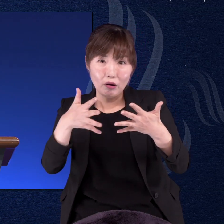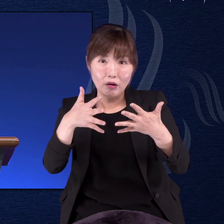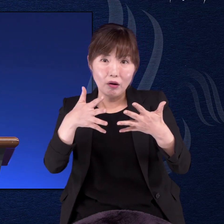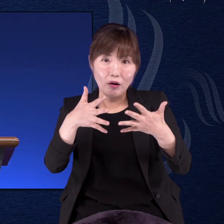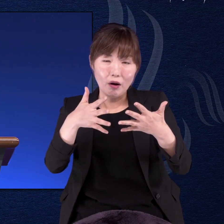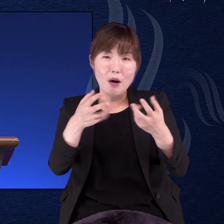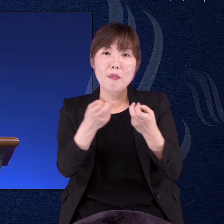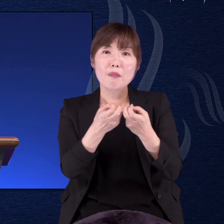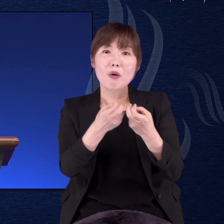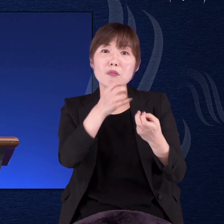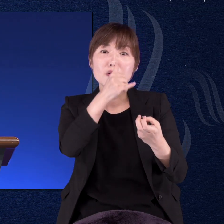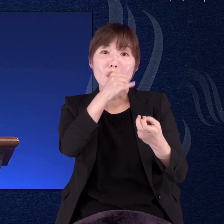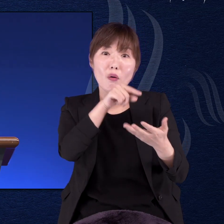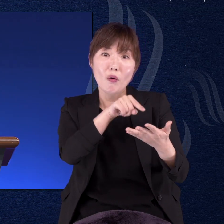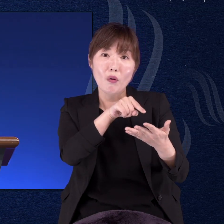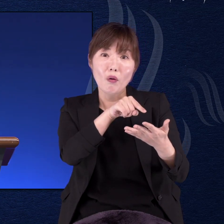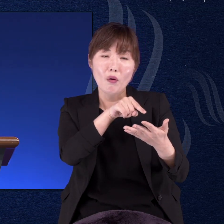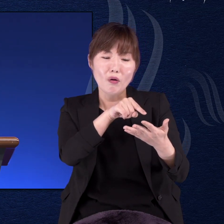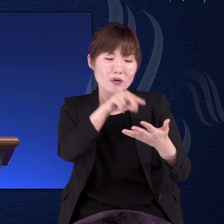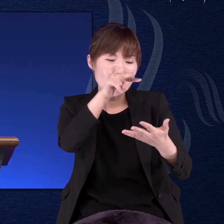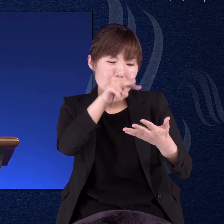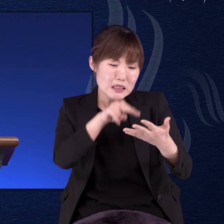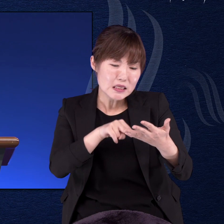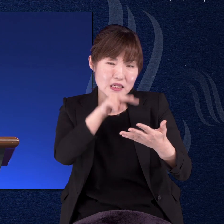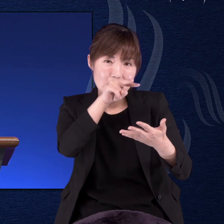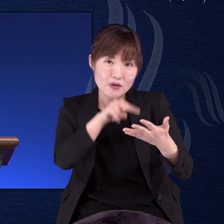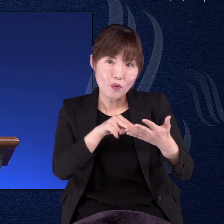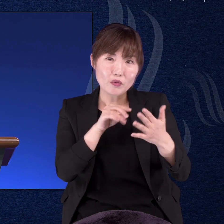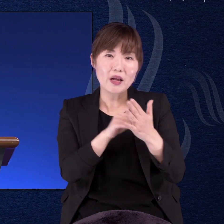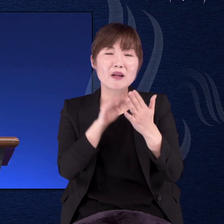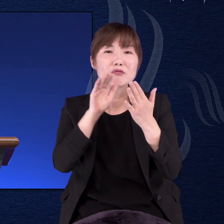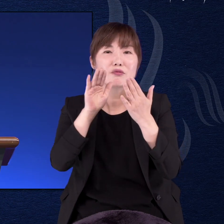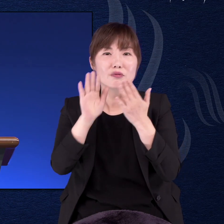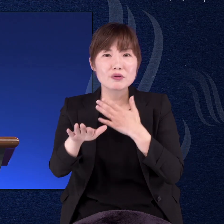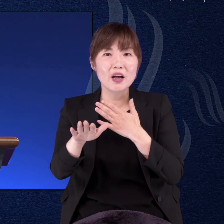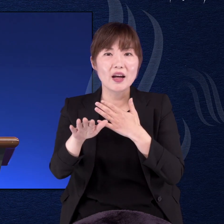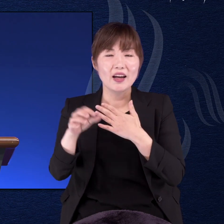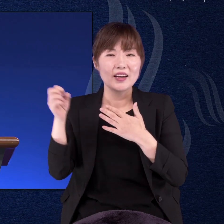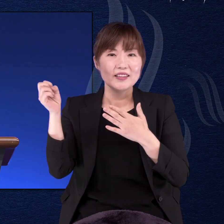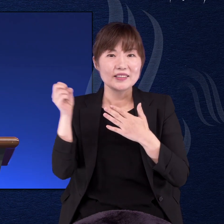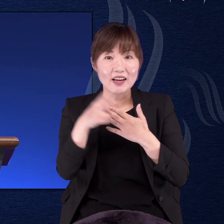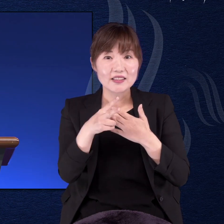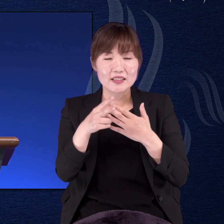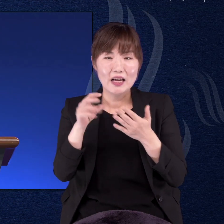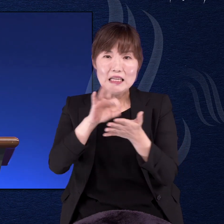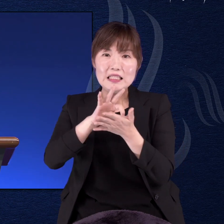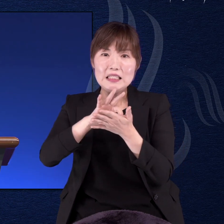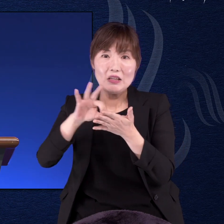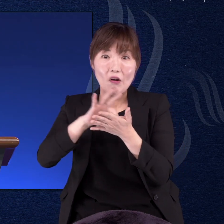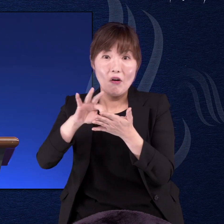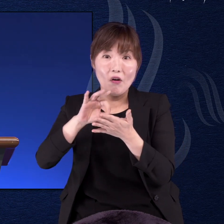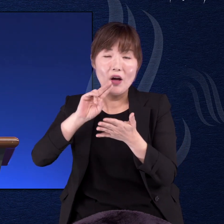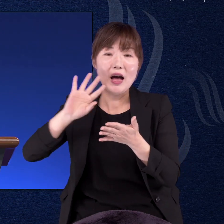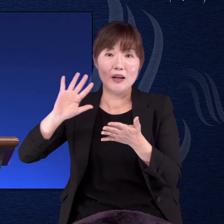잠깐 대충 고쳐서 다시 쓴다 하더라도 다시 꽂으면 다시 터져버립니다.